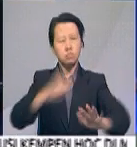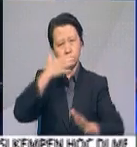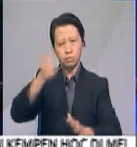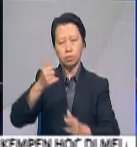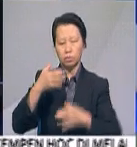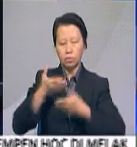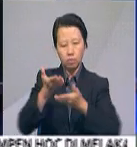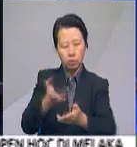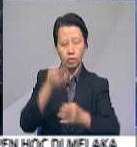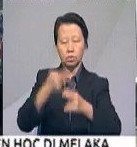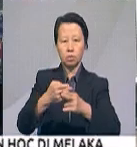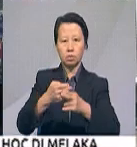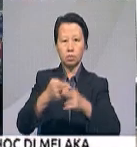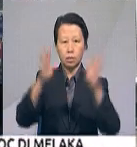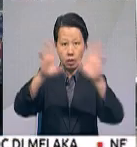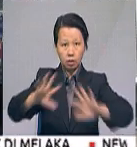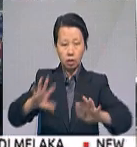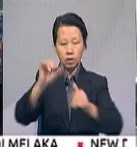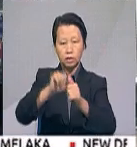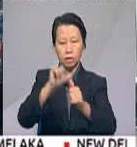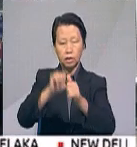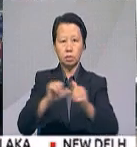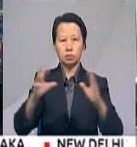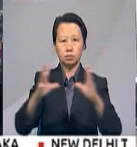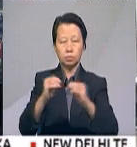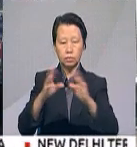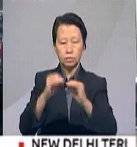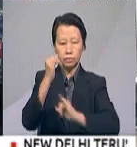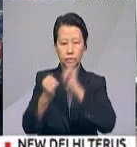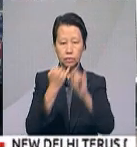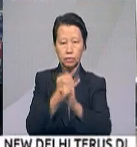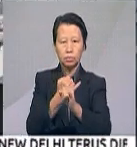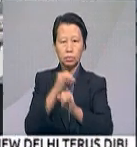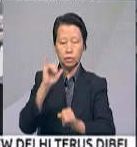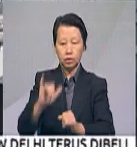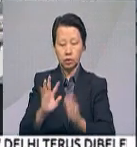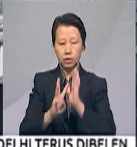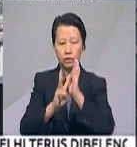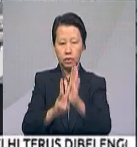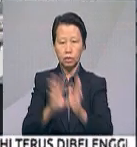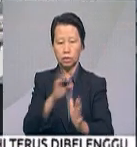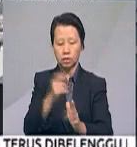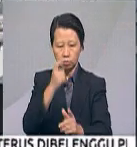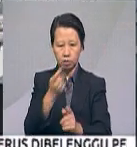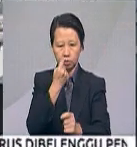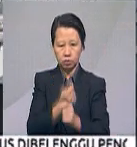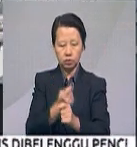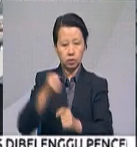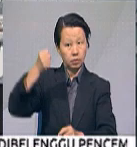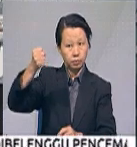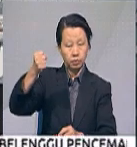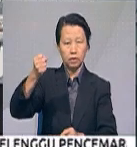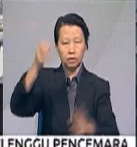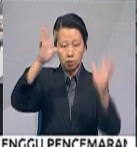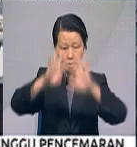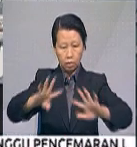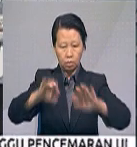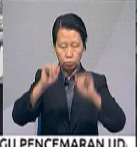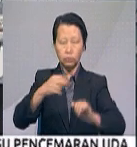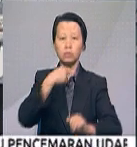nama ASEAN dalam setiap persidangan antarabangsa yang diwakili. Juga perlu menetapkan pegangan ASEAN agar dapat